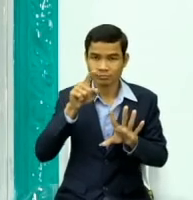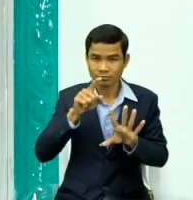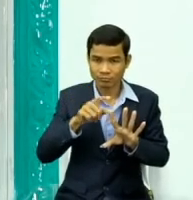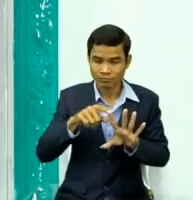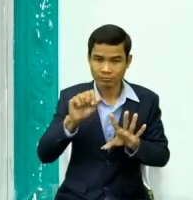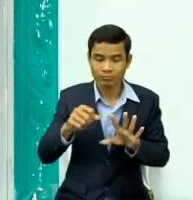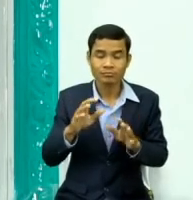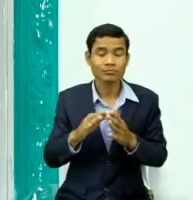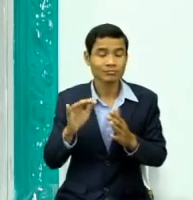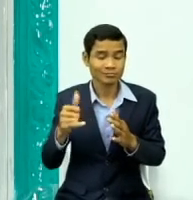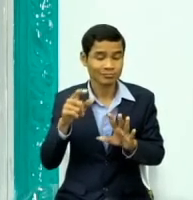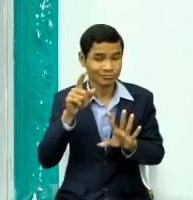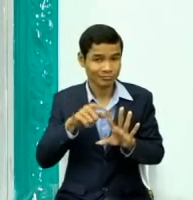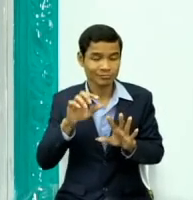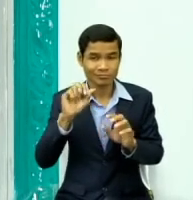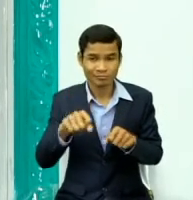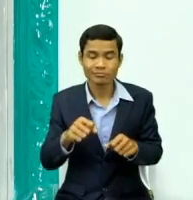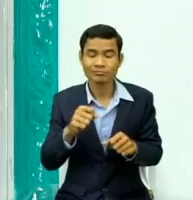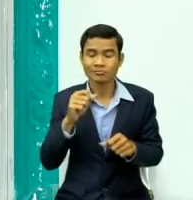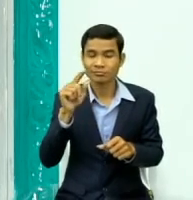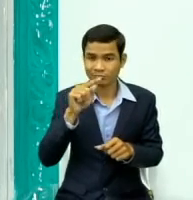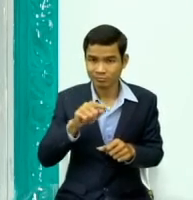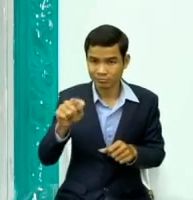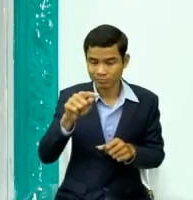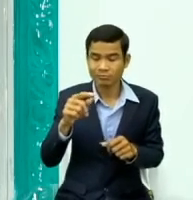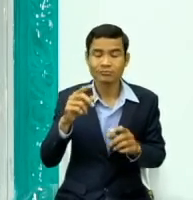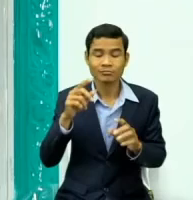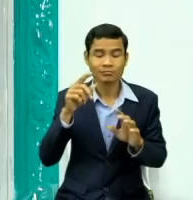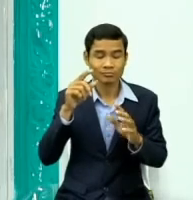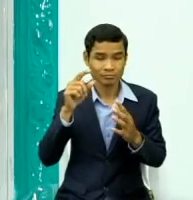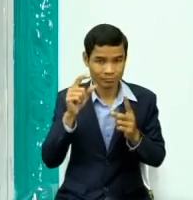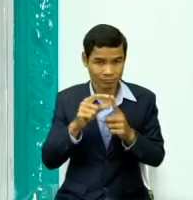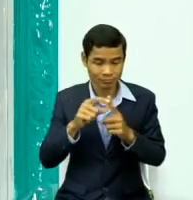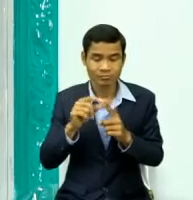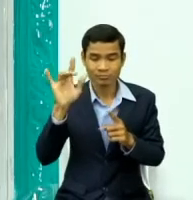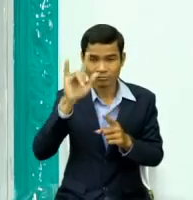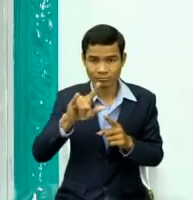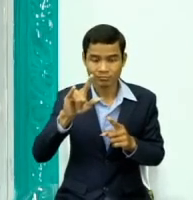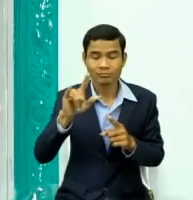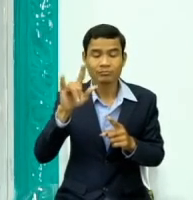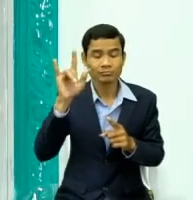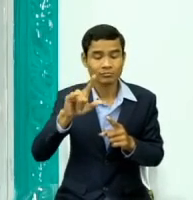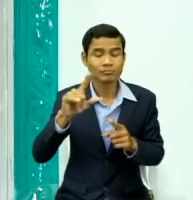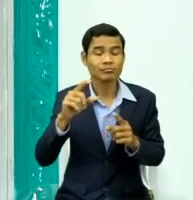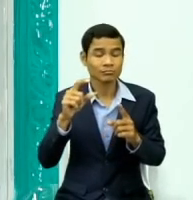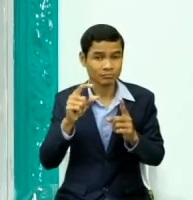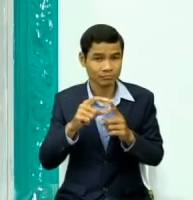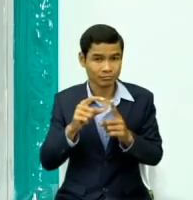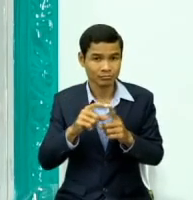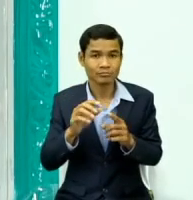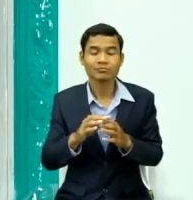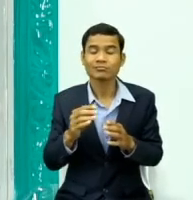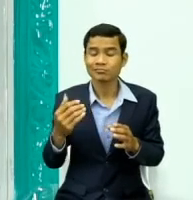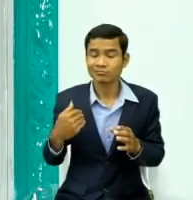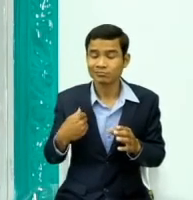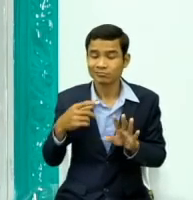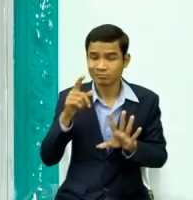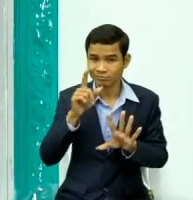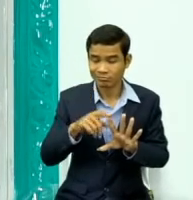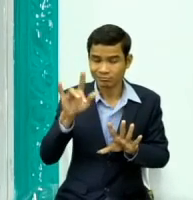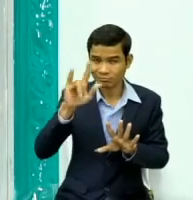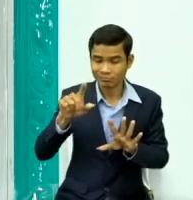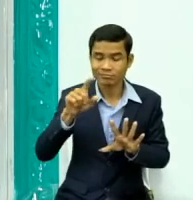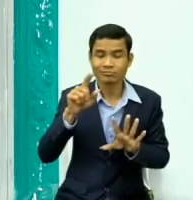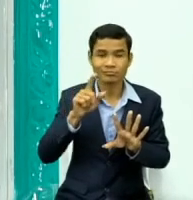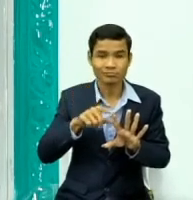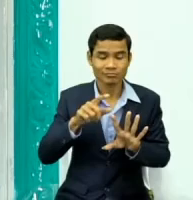nhà mũi sẽ cả to này con ná hả con cô vùng tía đài miền chà đài dân ta chỉ mùi chà sinh nhà mụ sẽ cái toán được coi sinh nhà thắm